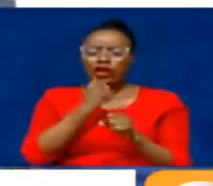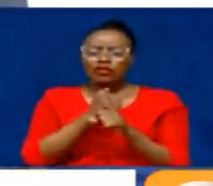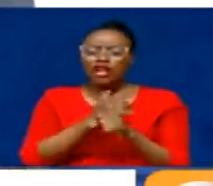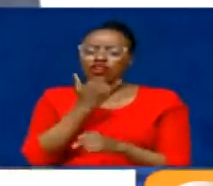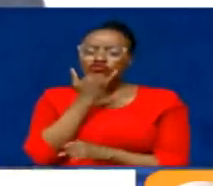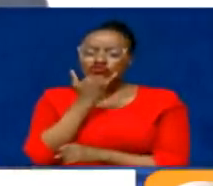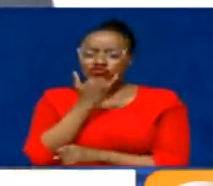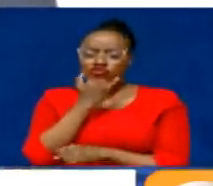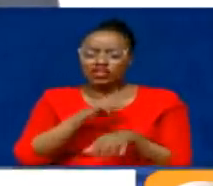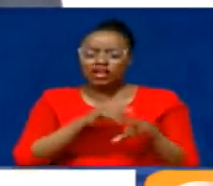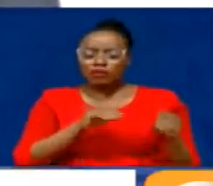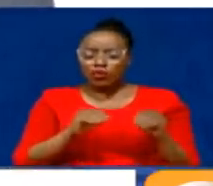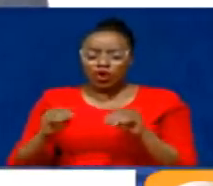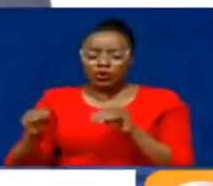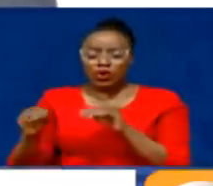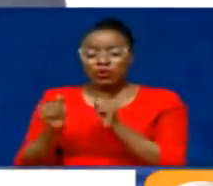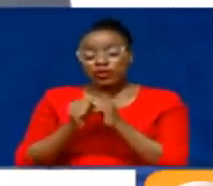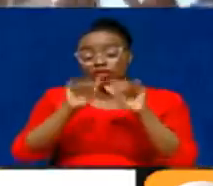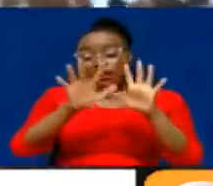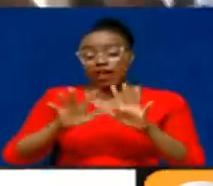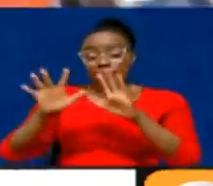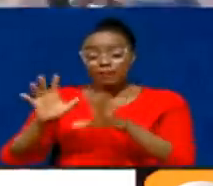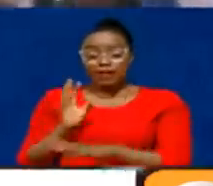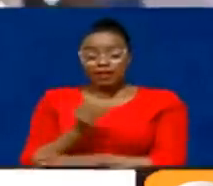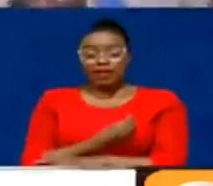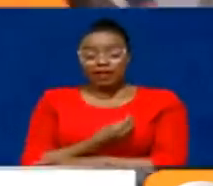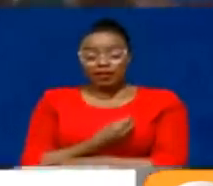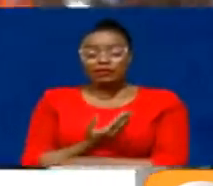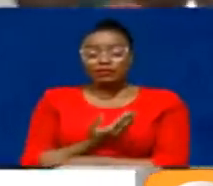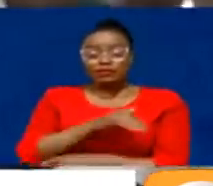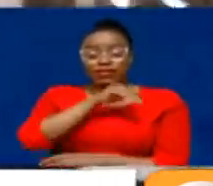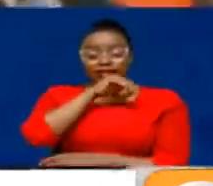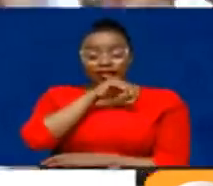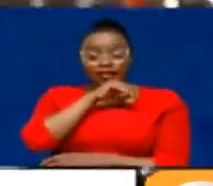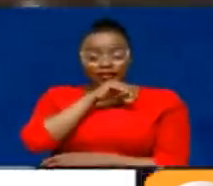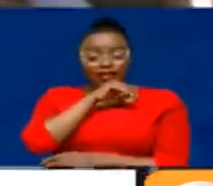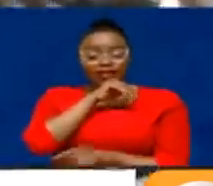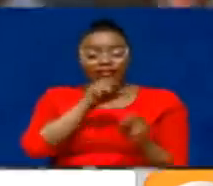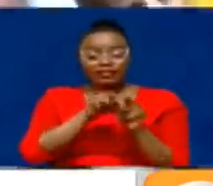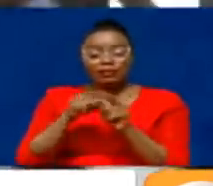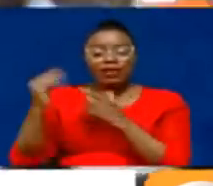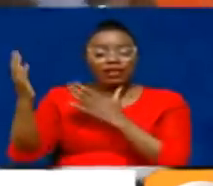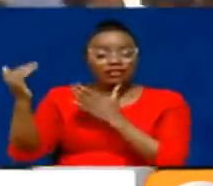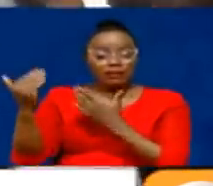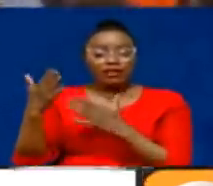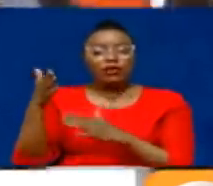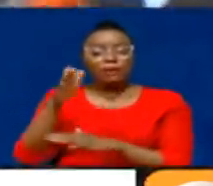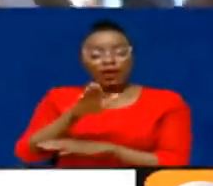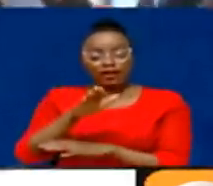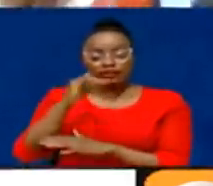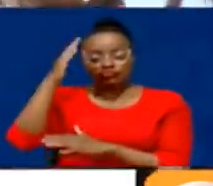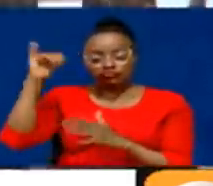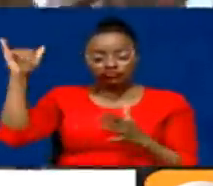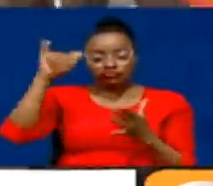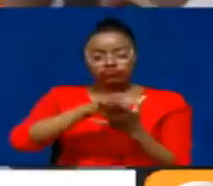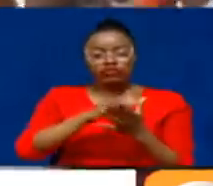wronged as we are moving on with our campaigns. Kinara wa ODM Raila Odinga anatarajiwa kurejea humu nchini